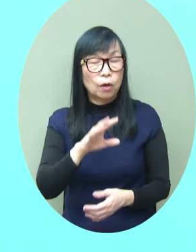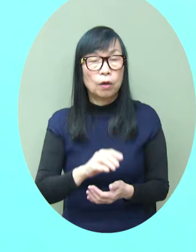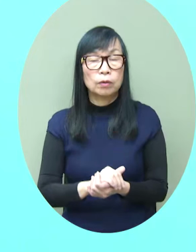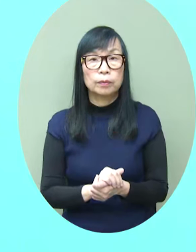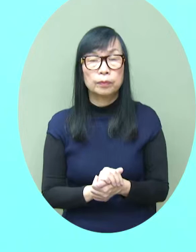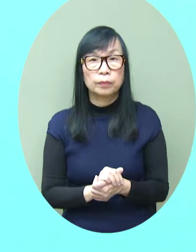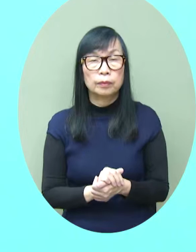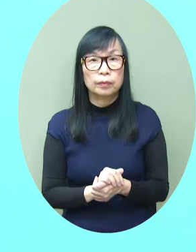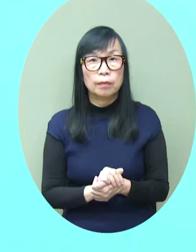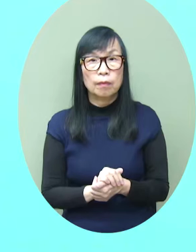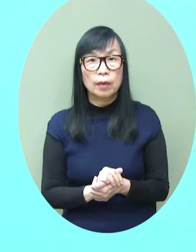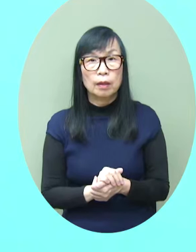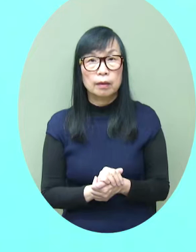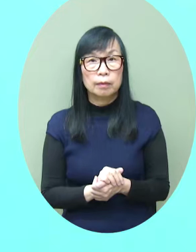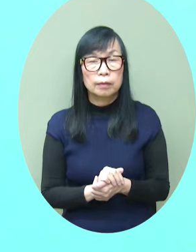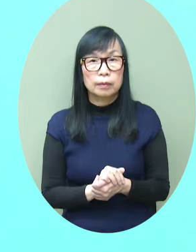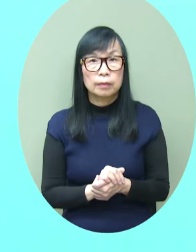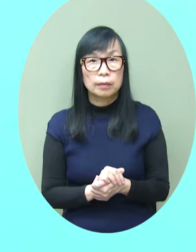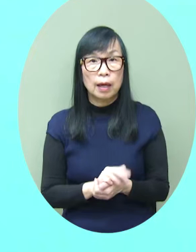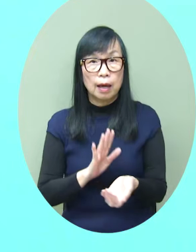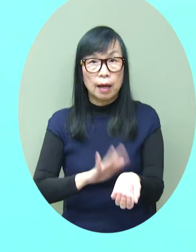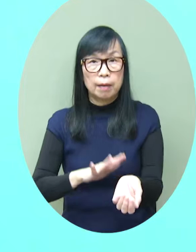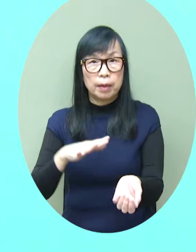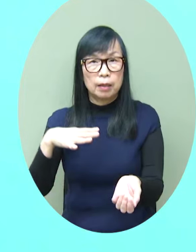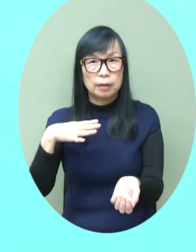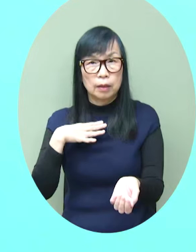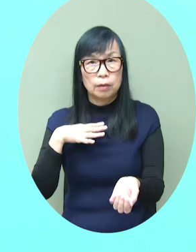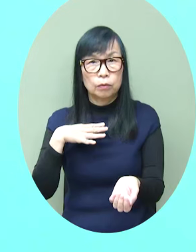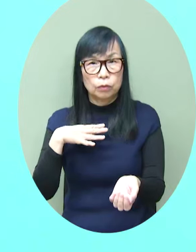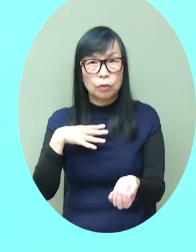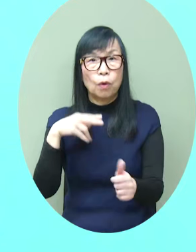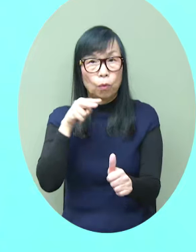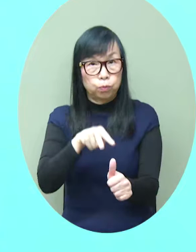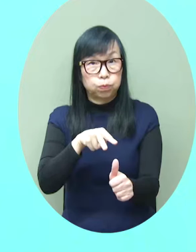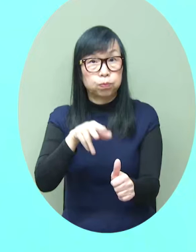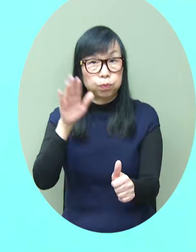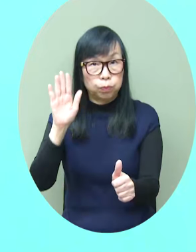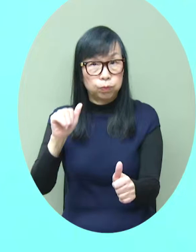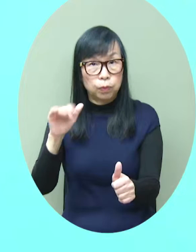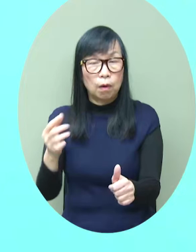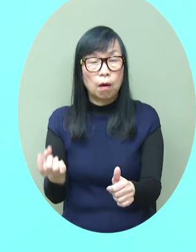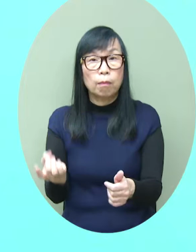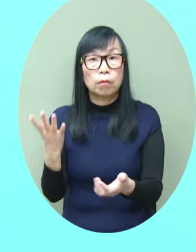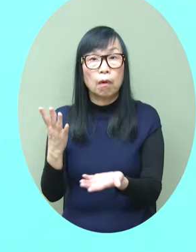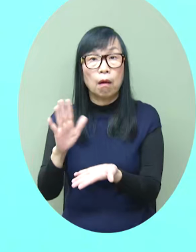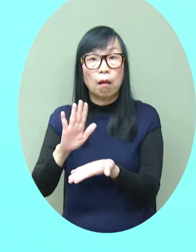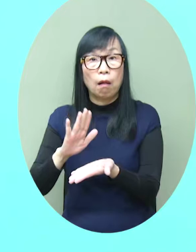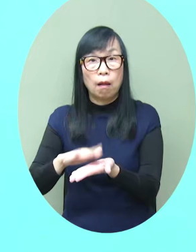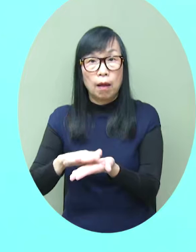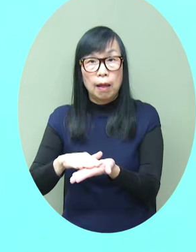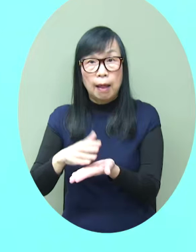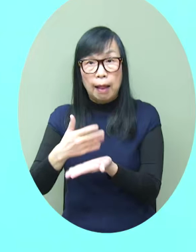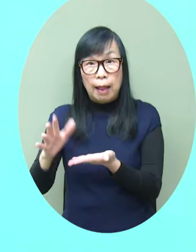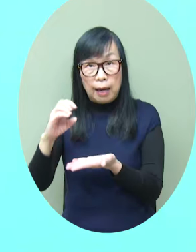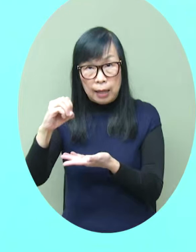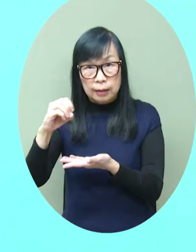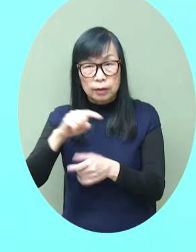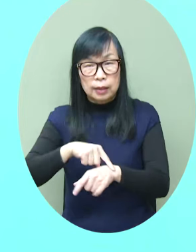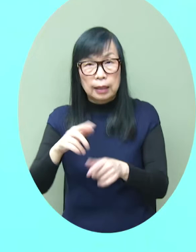啦。我哋喺疫情真係差唔多完全受控，本地清零咗一段相當長嘅日子之